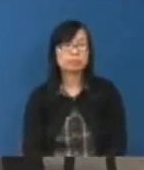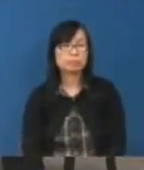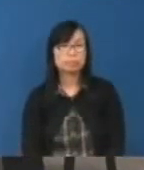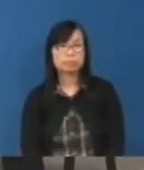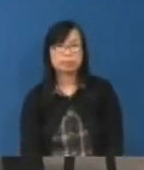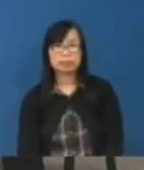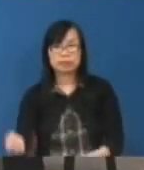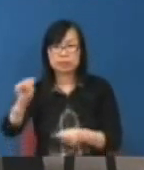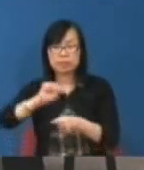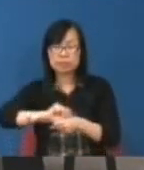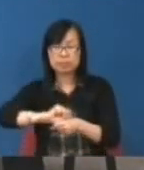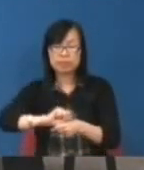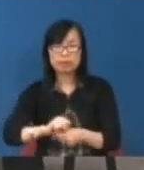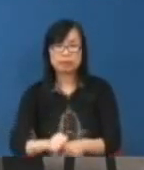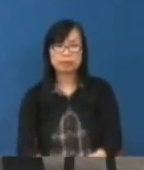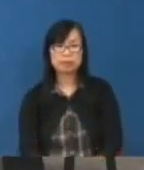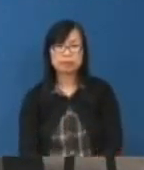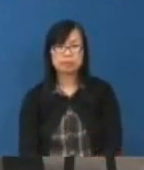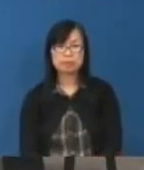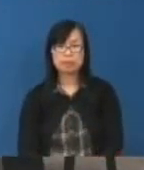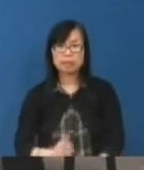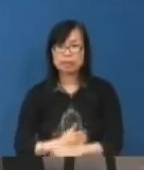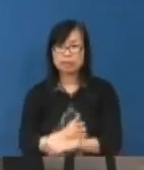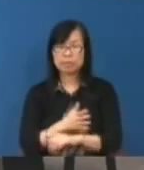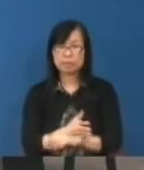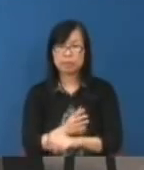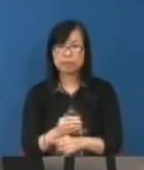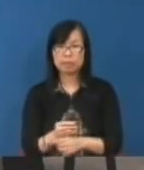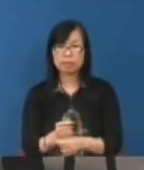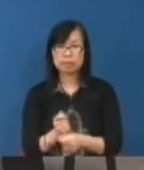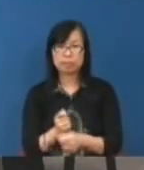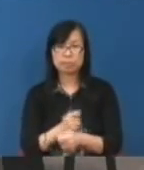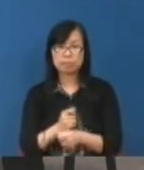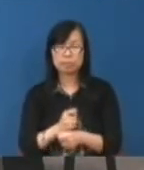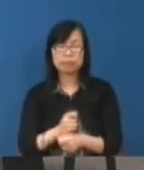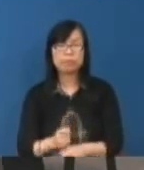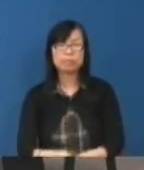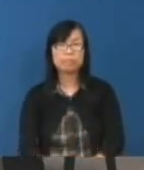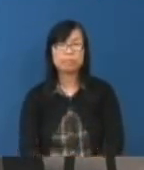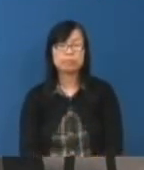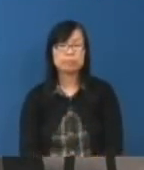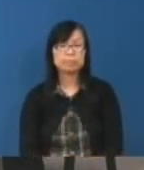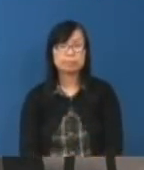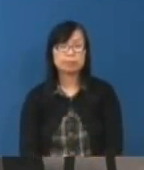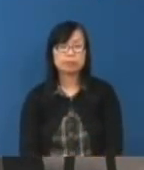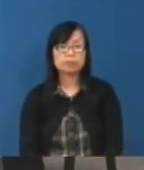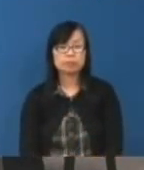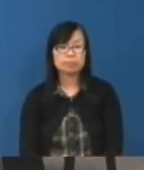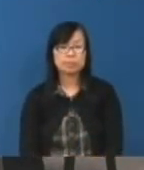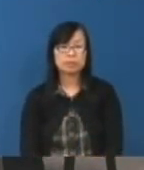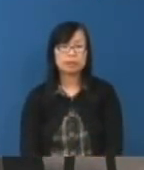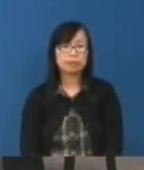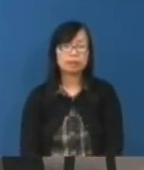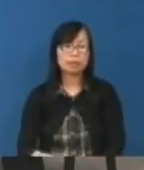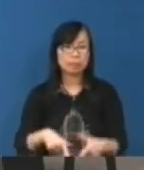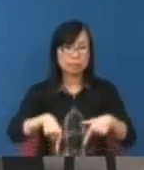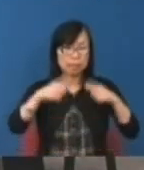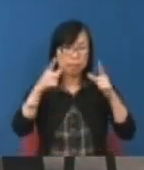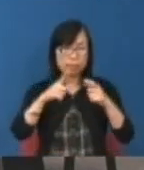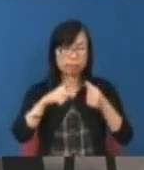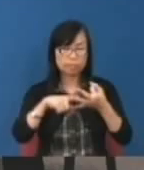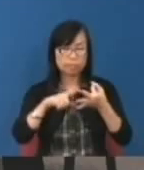加埋呢一個社福三個局，一個局管三個嘢。咁林瑞麟咧就冇嘢做，